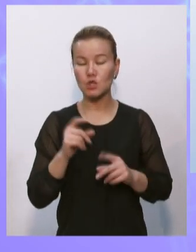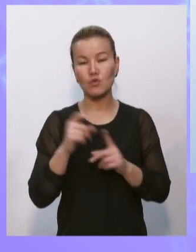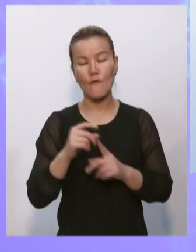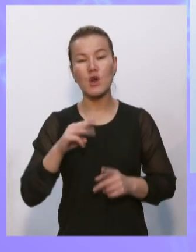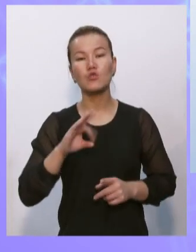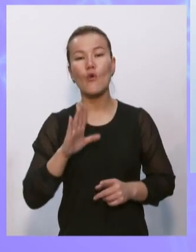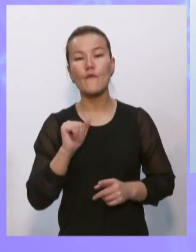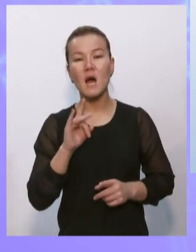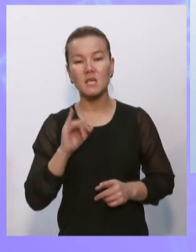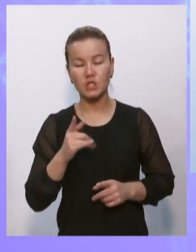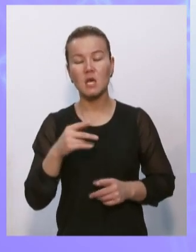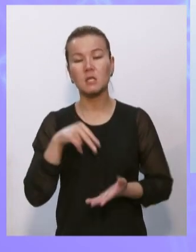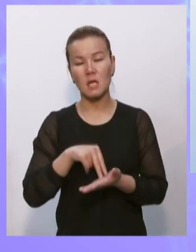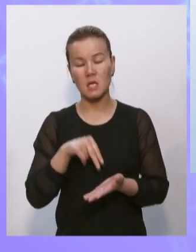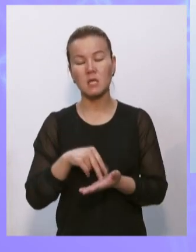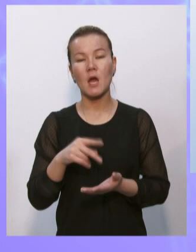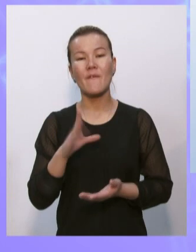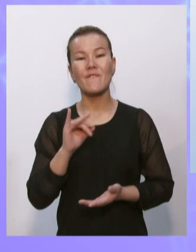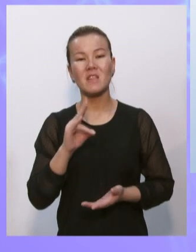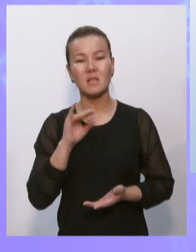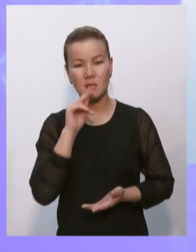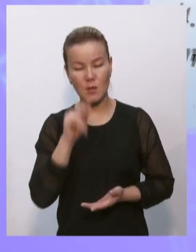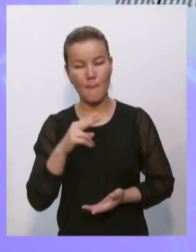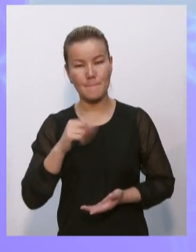«товарища» стоит в винительном падеже.